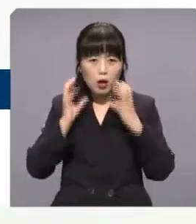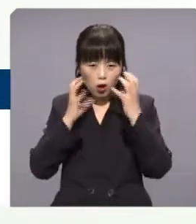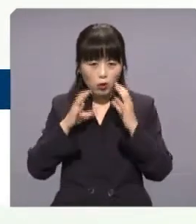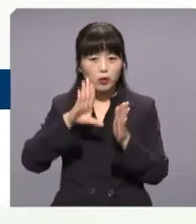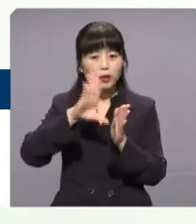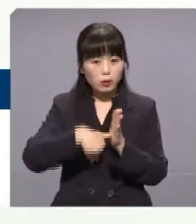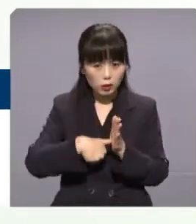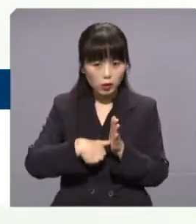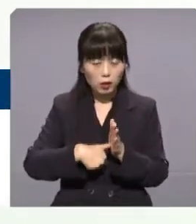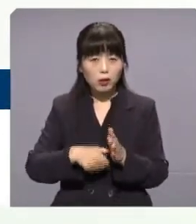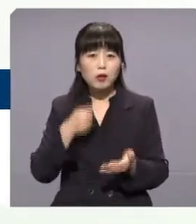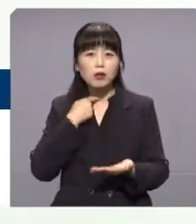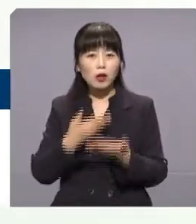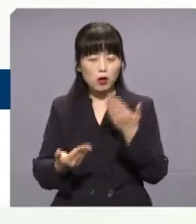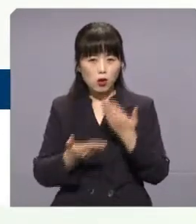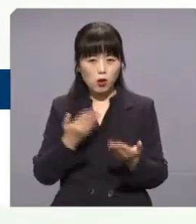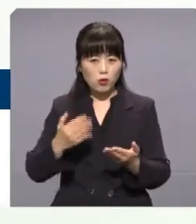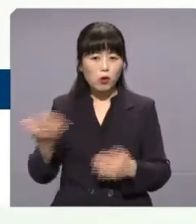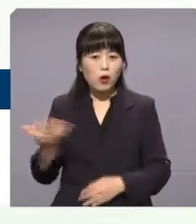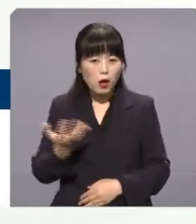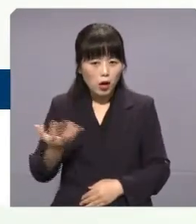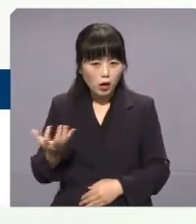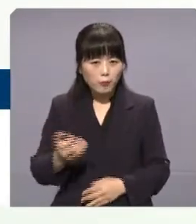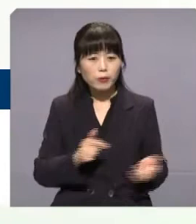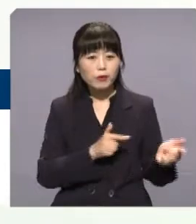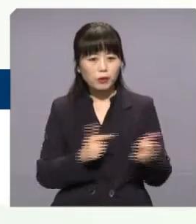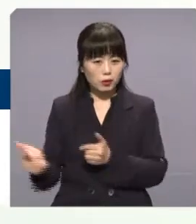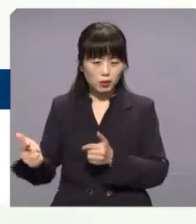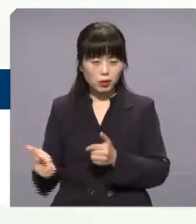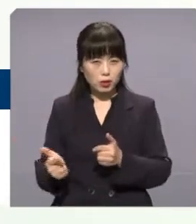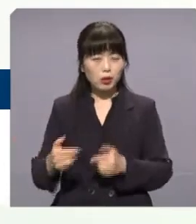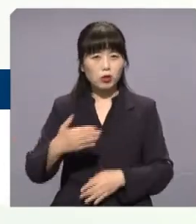어린 시절이나 겪었던 그런